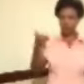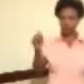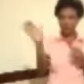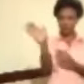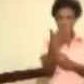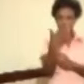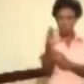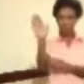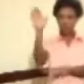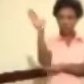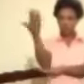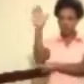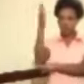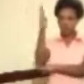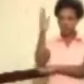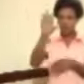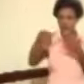nous.